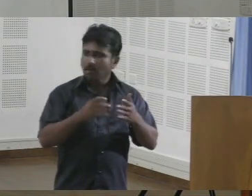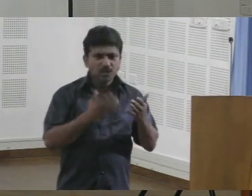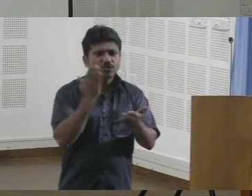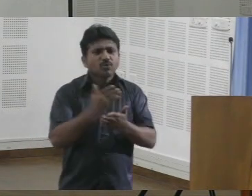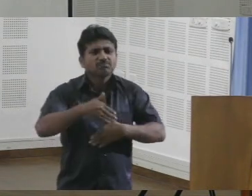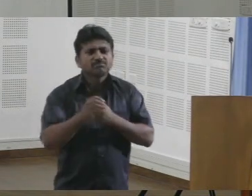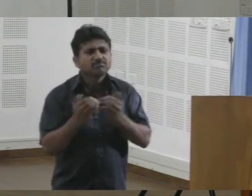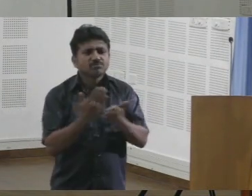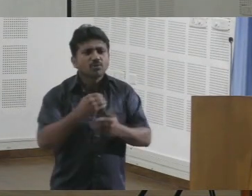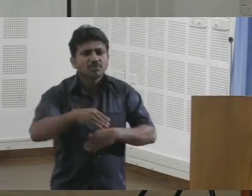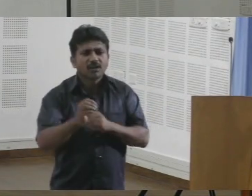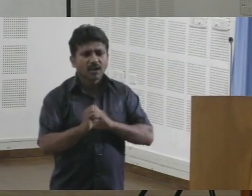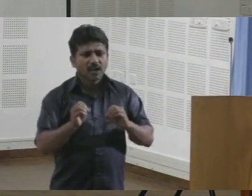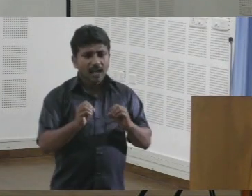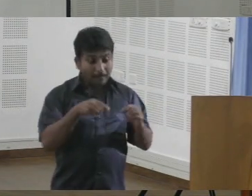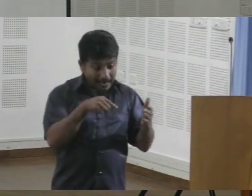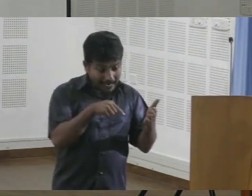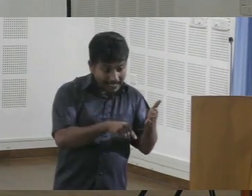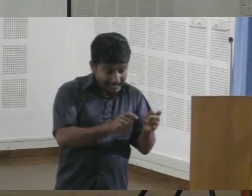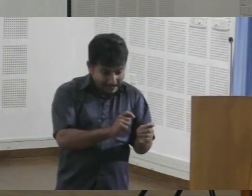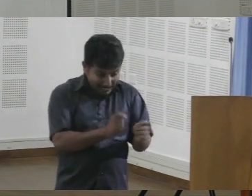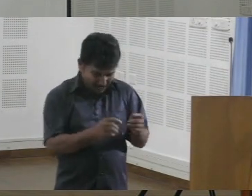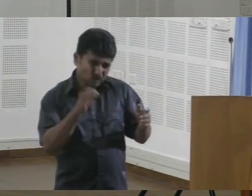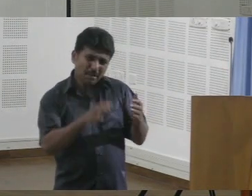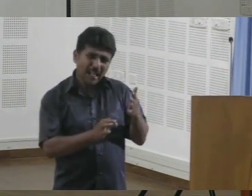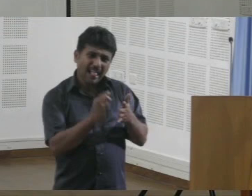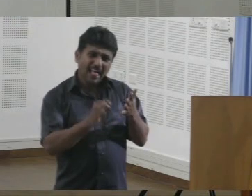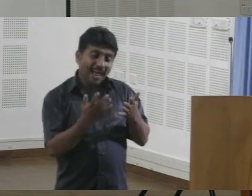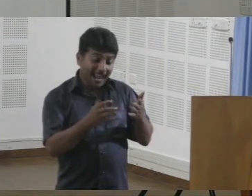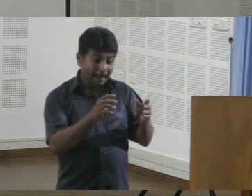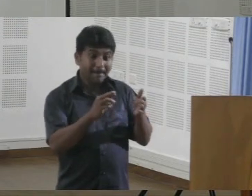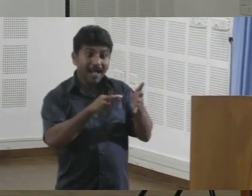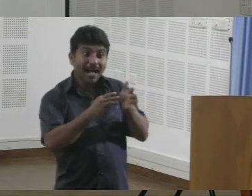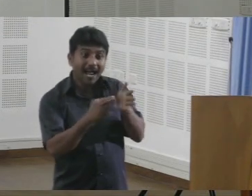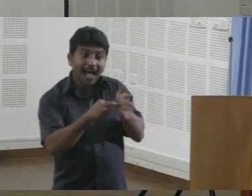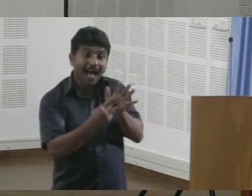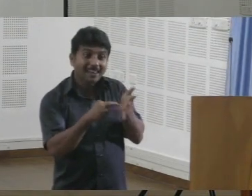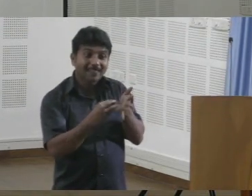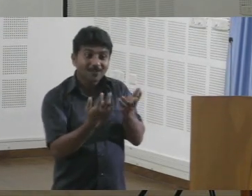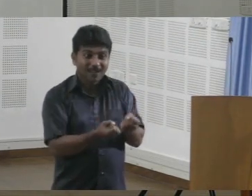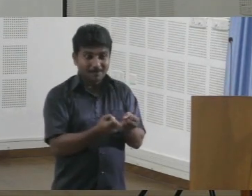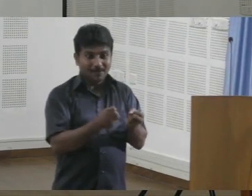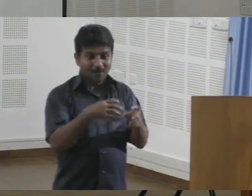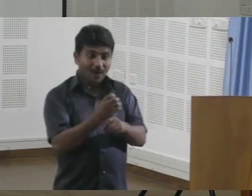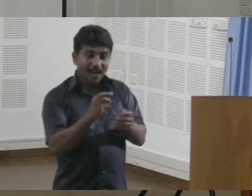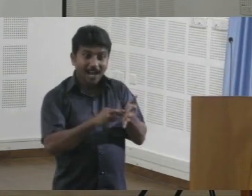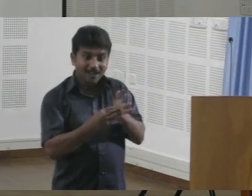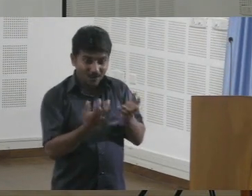പറ്റില്ല, മീനിങ് ഫുൾ ആയിട്ട് എന്തെങ്കിലും ആക്കി മാറ്റുക എന്നുള്ളതേ പറ്റുള്ളൂ. അത് അവൻ്റെ ഒരു നീഡാണ് എന്നുള്ള അണ്ടർസ്റ്റാൻഡിങ്